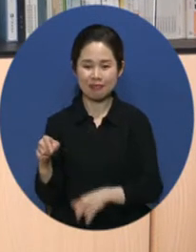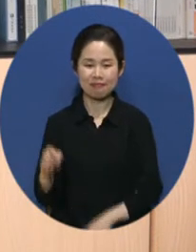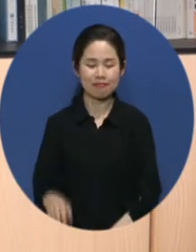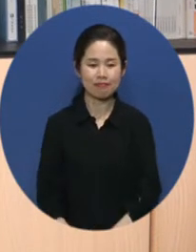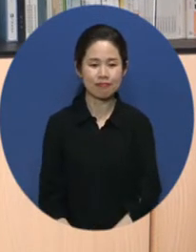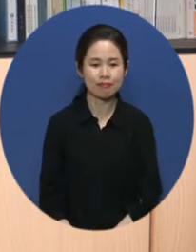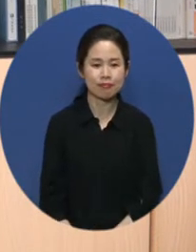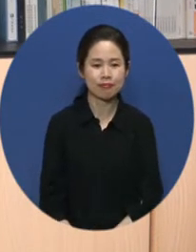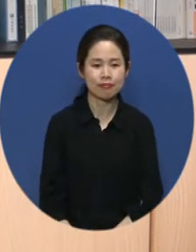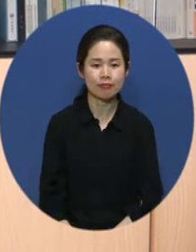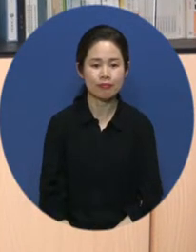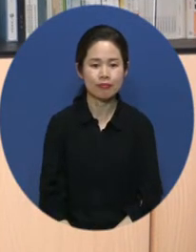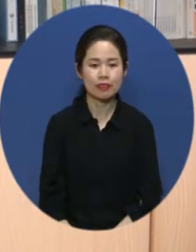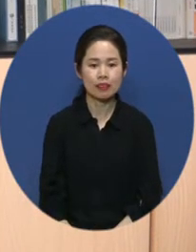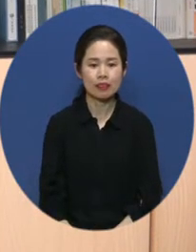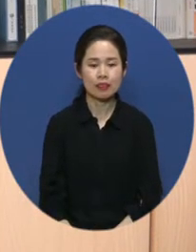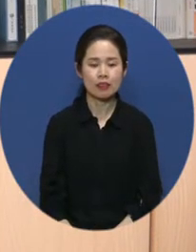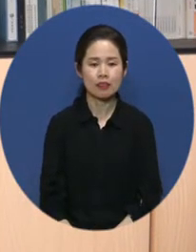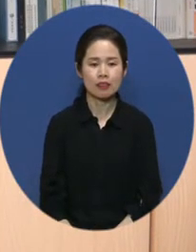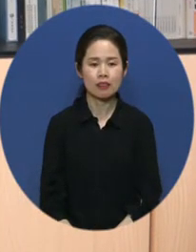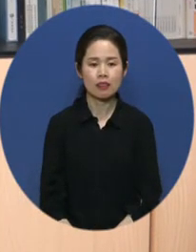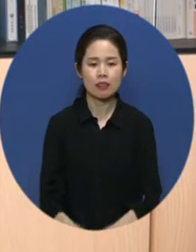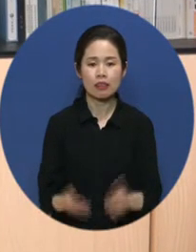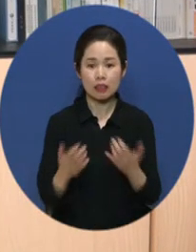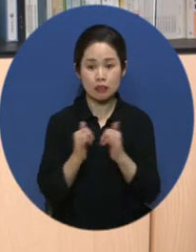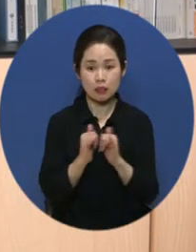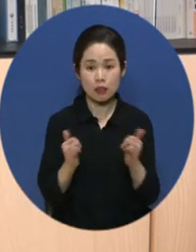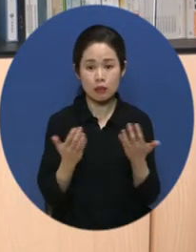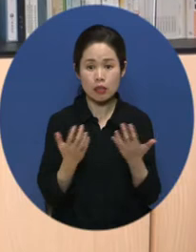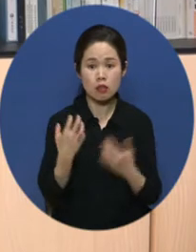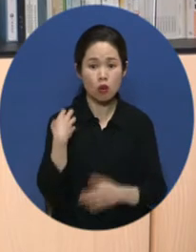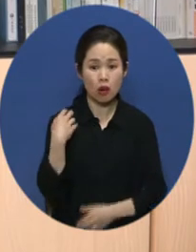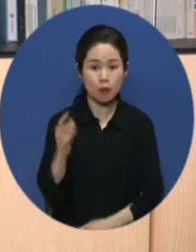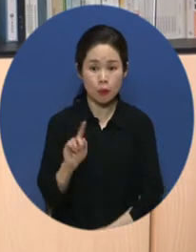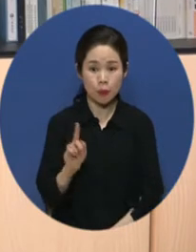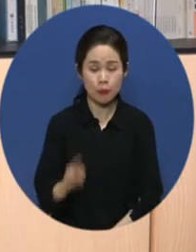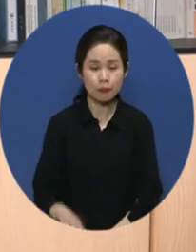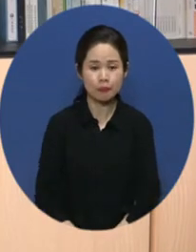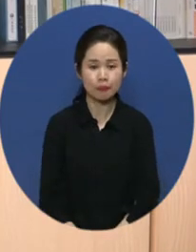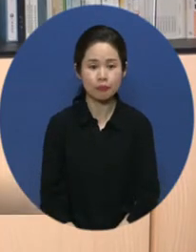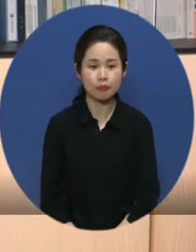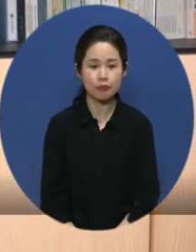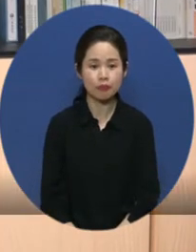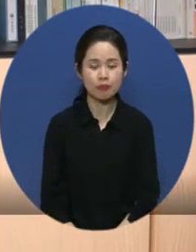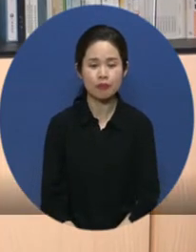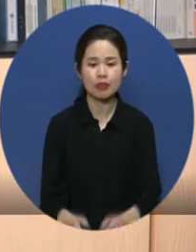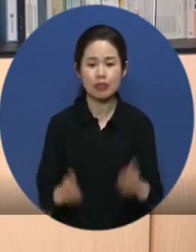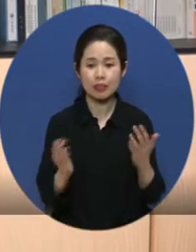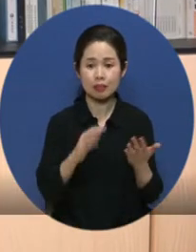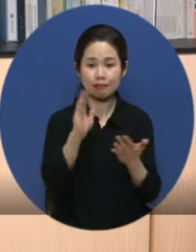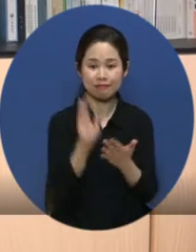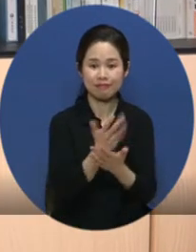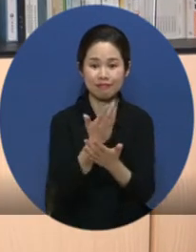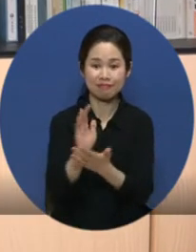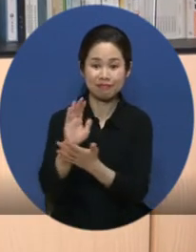네. 각각 어떤 업무를 맡고 있는지 간단히 말씀해 주시겠어요? 저희가 철저하게 분업화